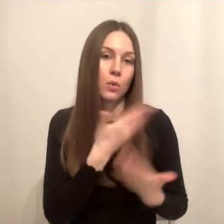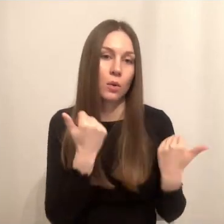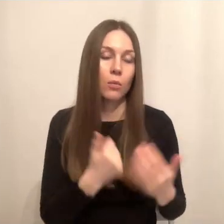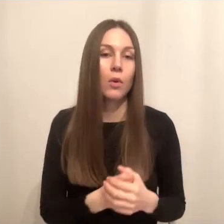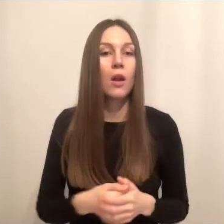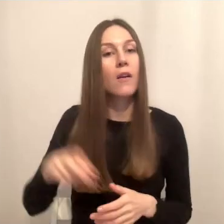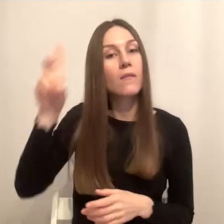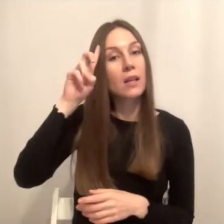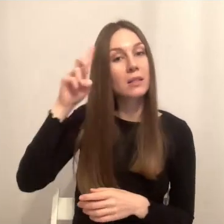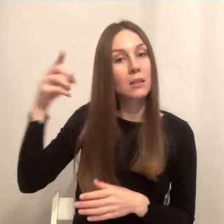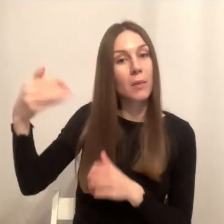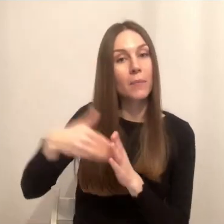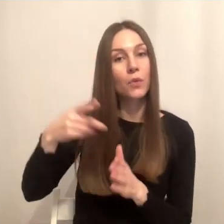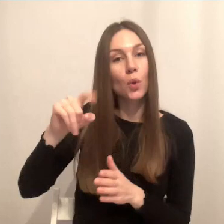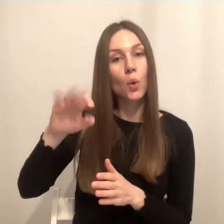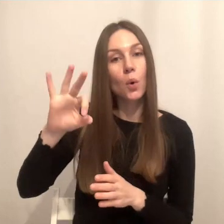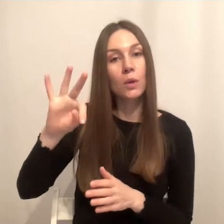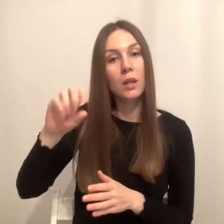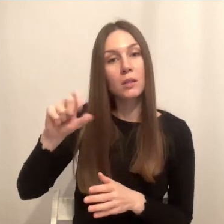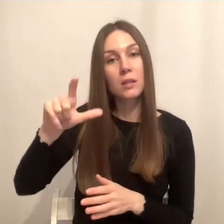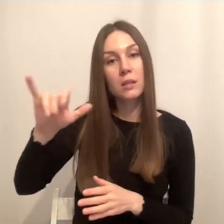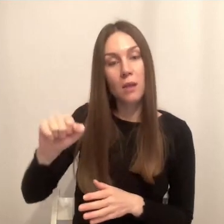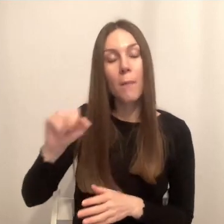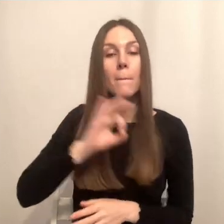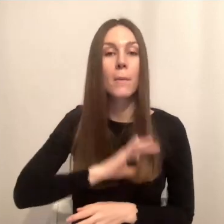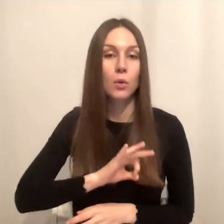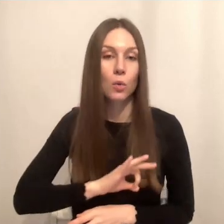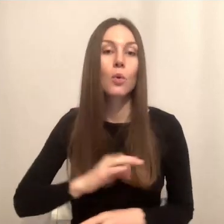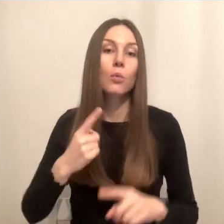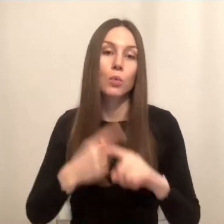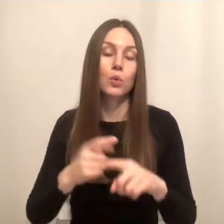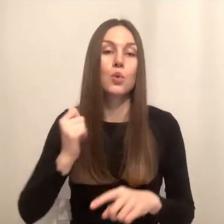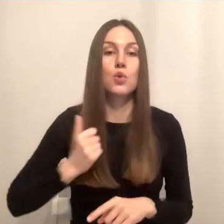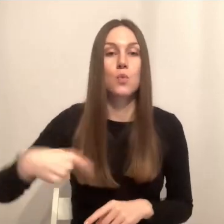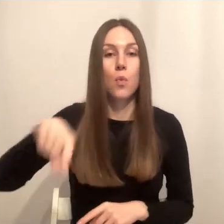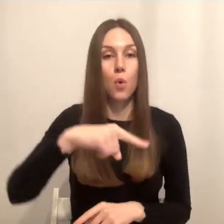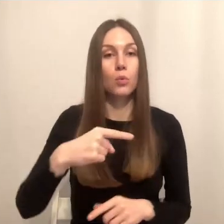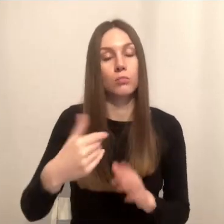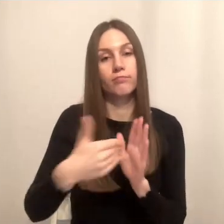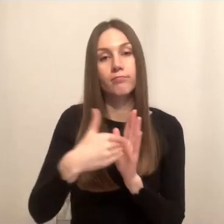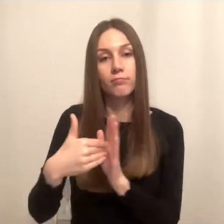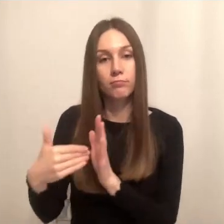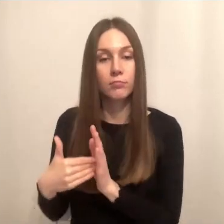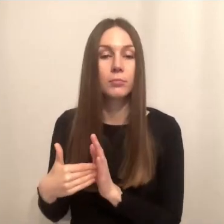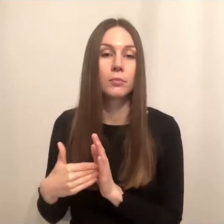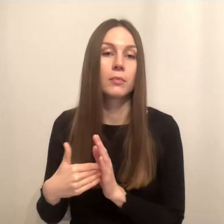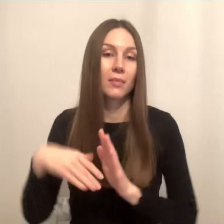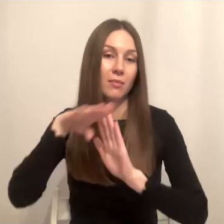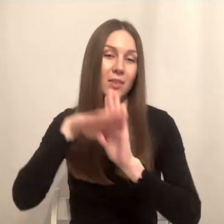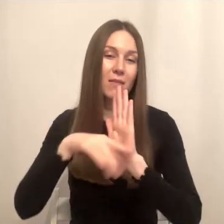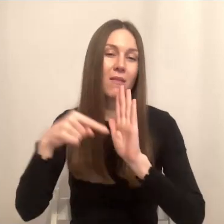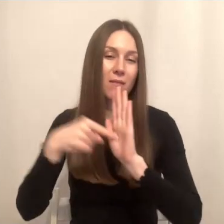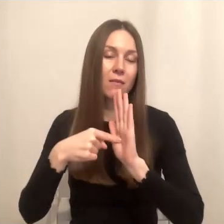valstybės skiriamos dotacijos ir tai yra pagrindi ir žmonių aukotos lėšos nustatyta tvarka ir tai yra pagrindinis